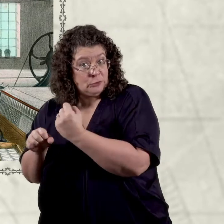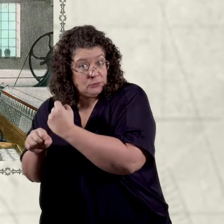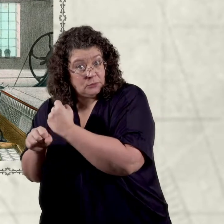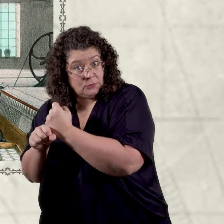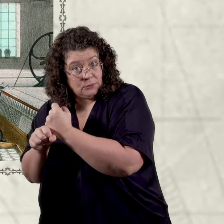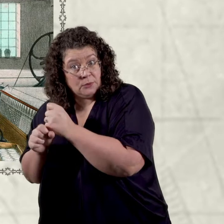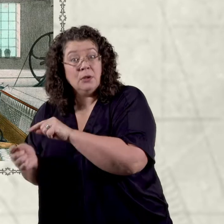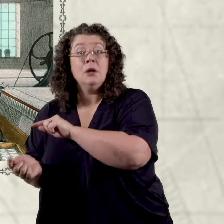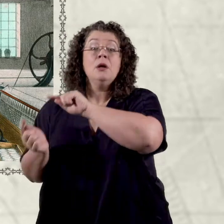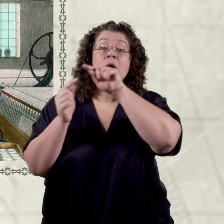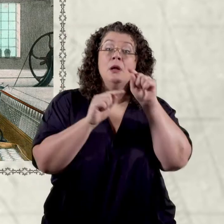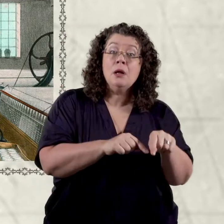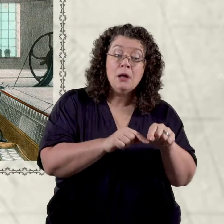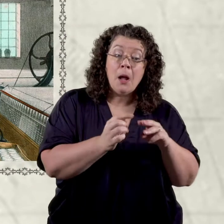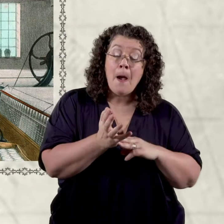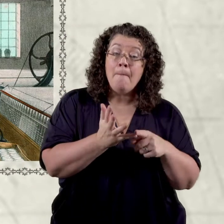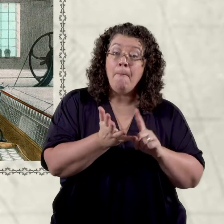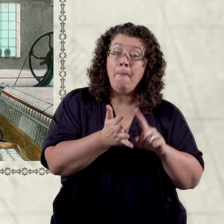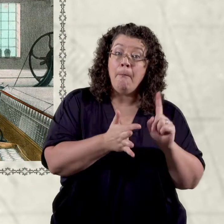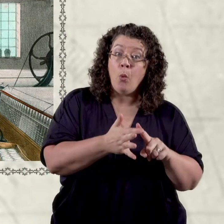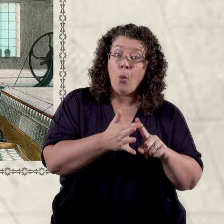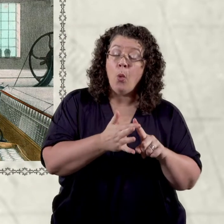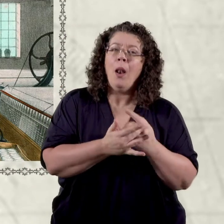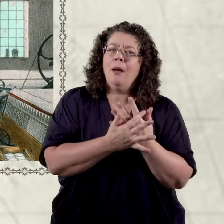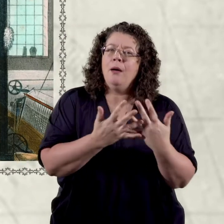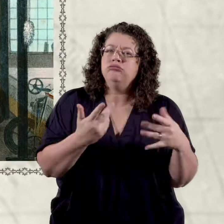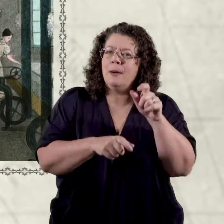a sawl person yn gweithio ar y milnyddu.